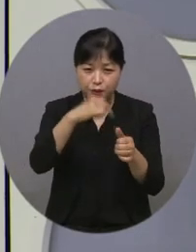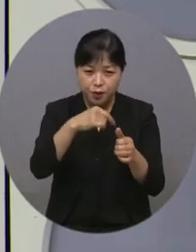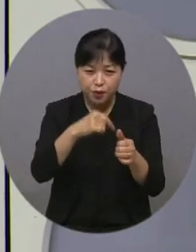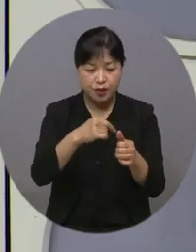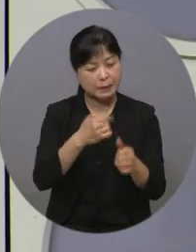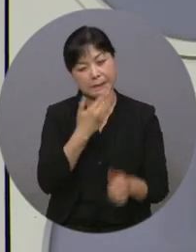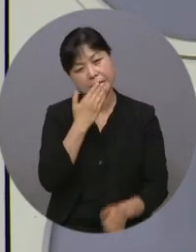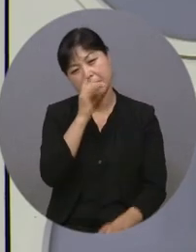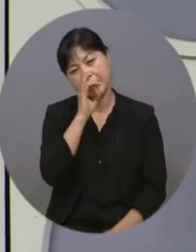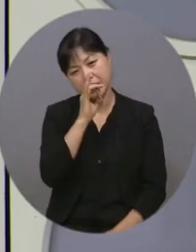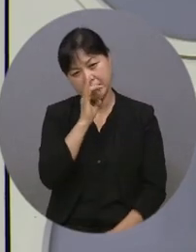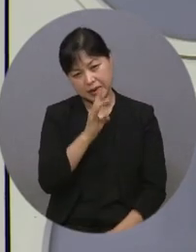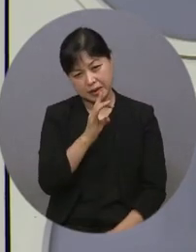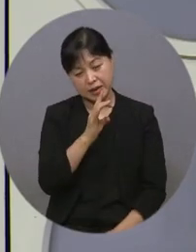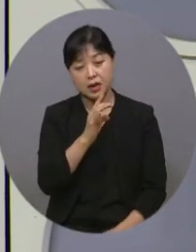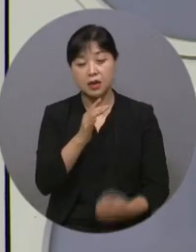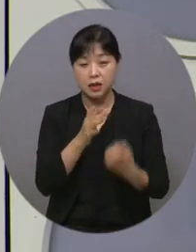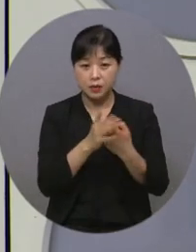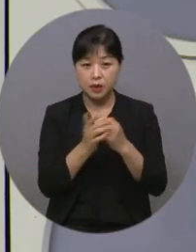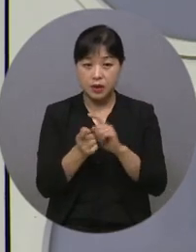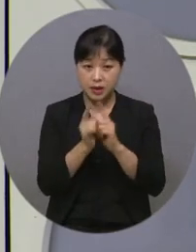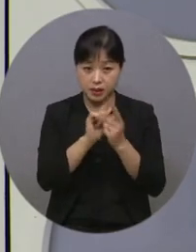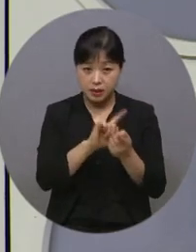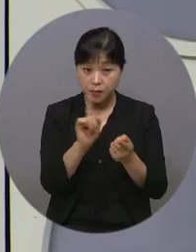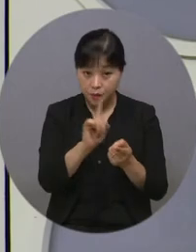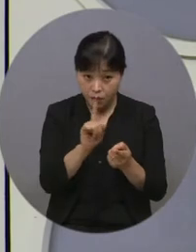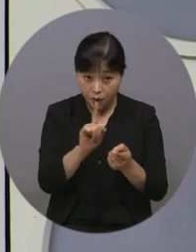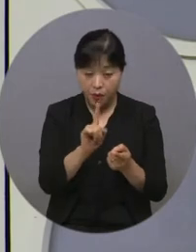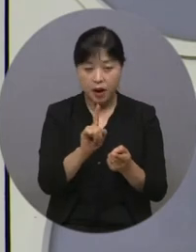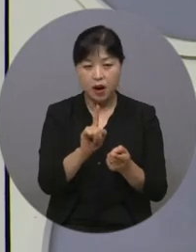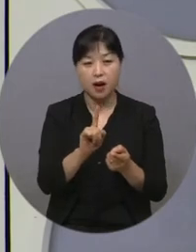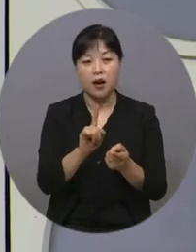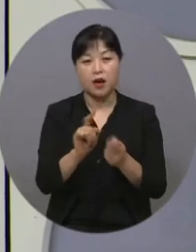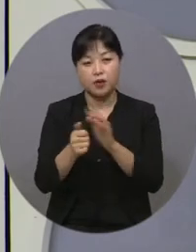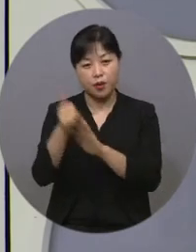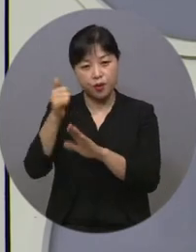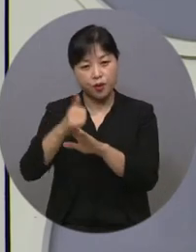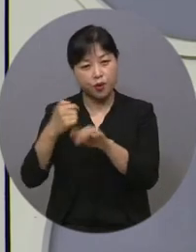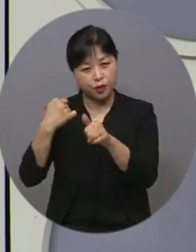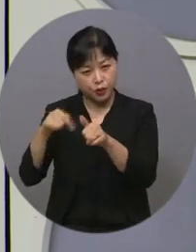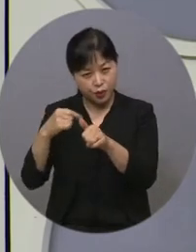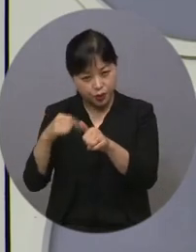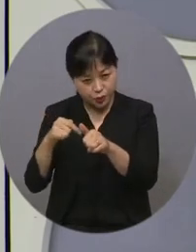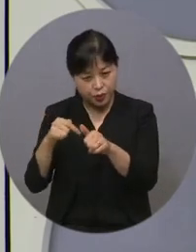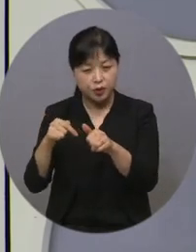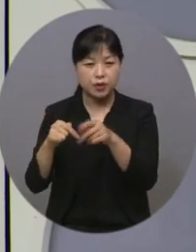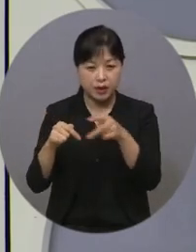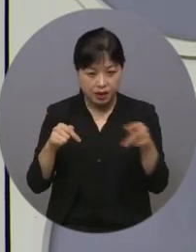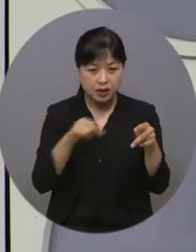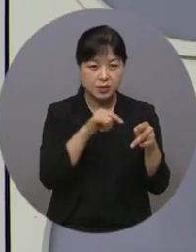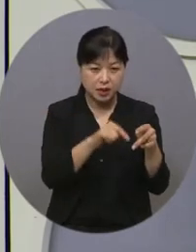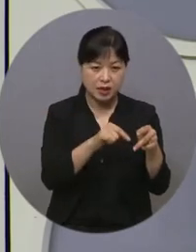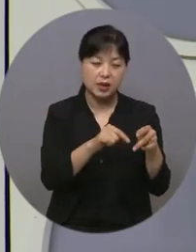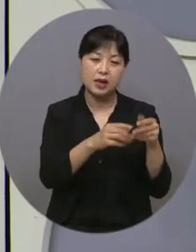그 성공 교육을 리더십이라고 명명해 가지고 유아기 때부터